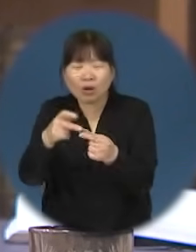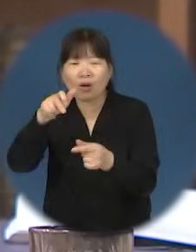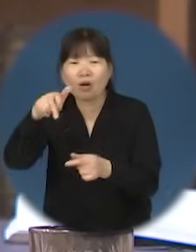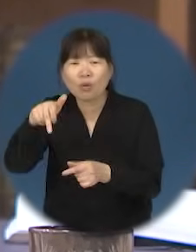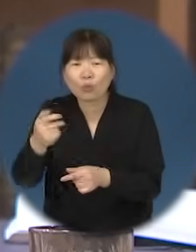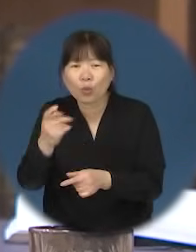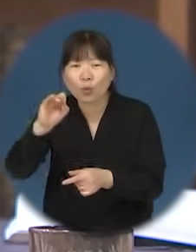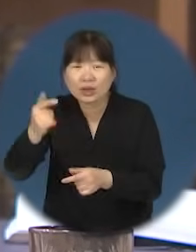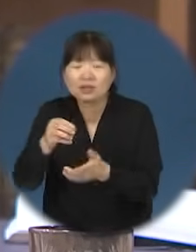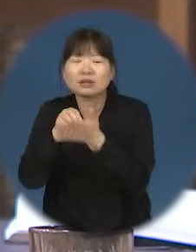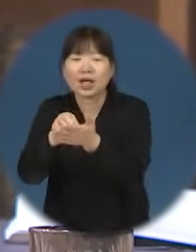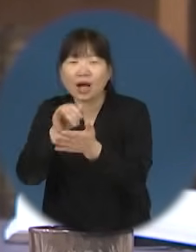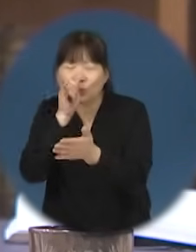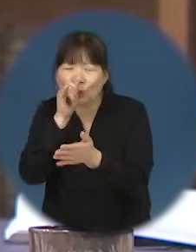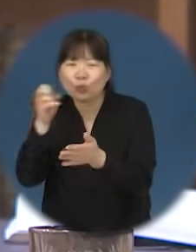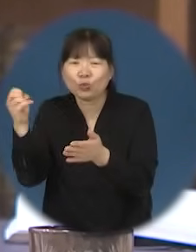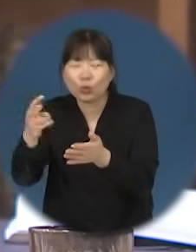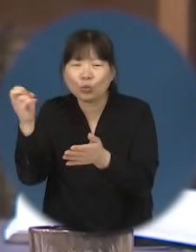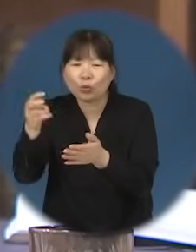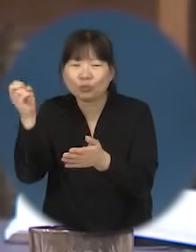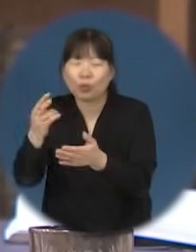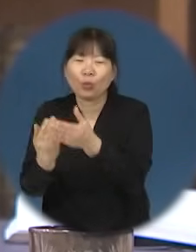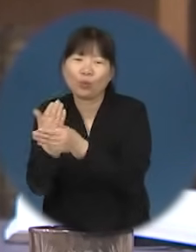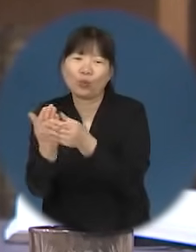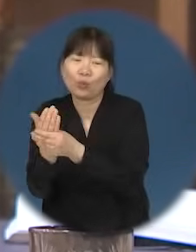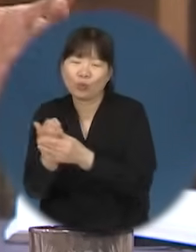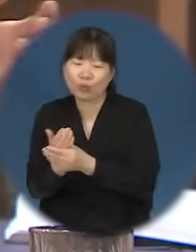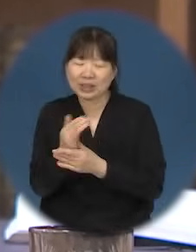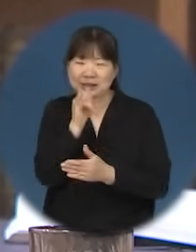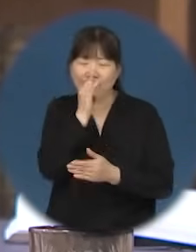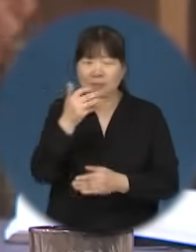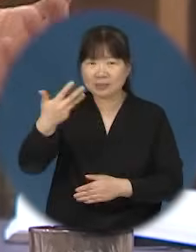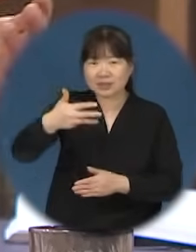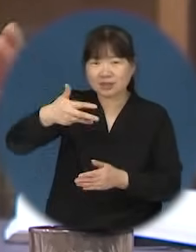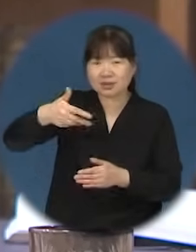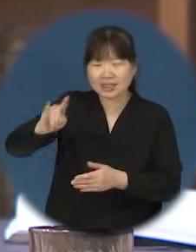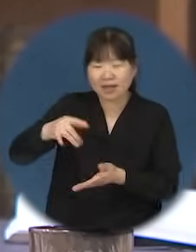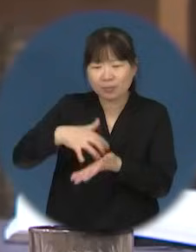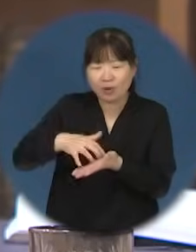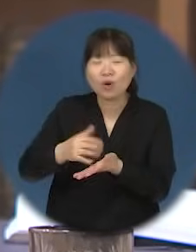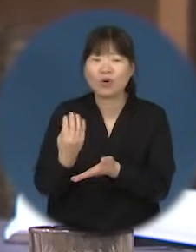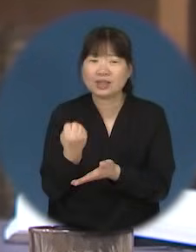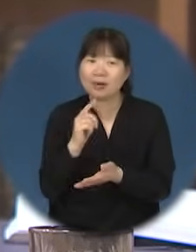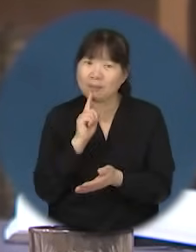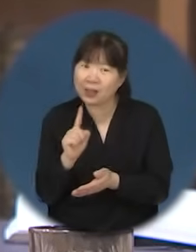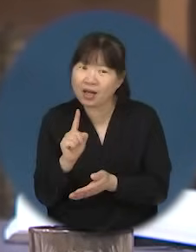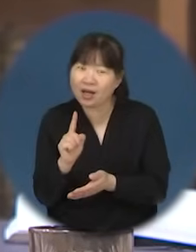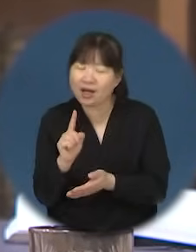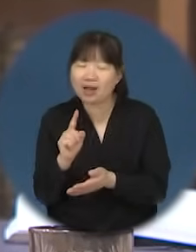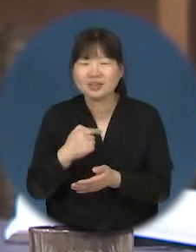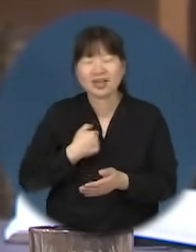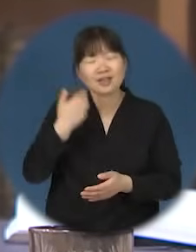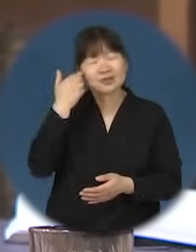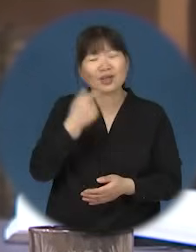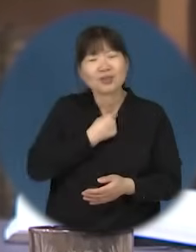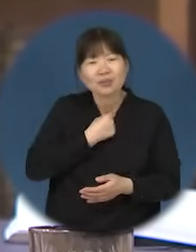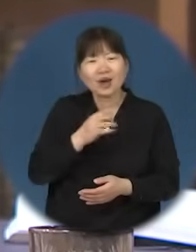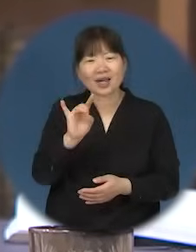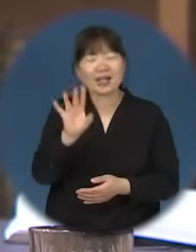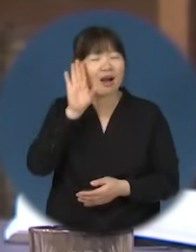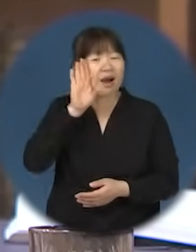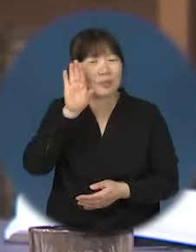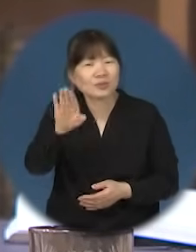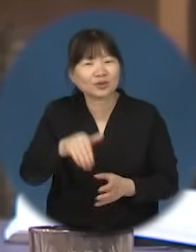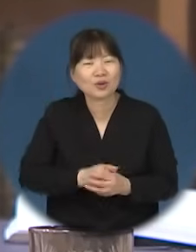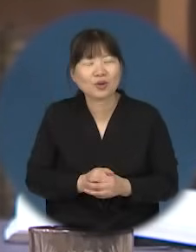발전해서 이더리움이 나오고, 그 다음 또 예. 뭐가 나오고, 예. 이게 뭐 아까 뭐 8천 개? 뭐 몇 예. 개? 제가 그때쯤 해서 질문하려고 했던 게 이게 그러면 앞으로